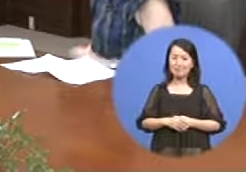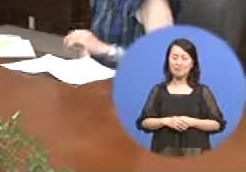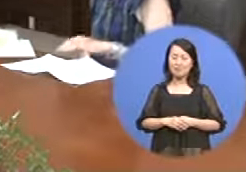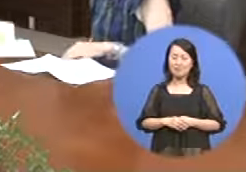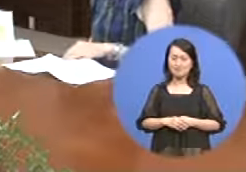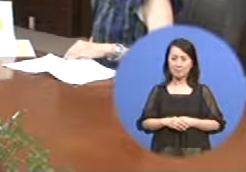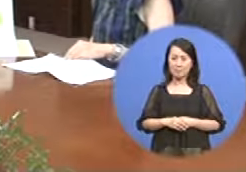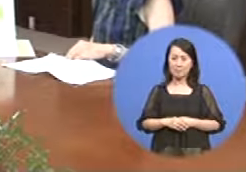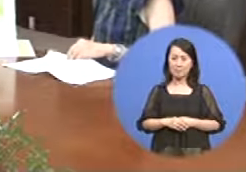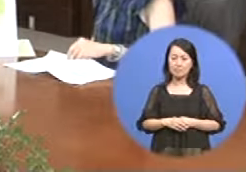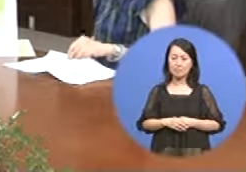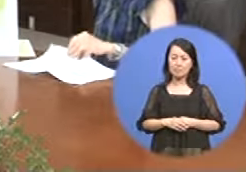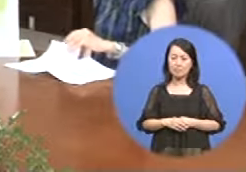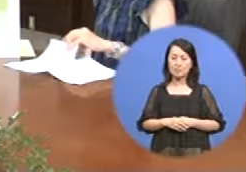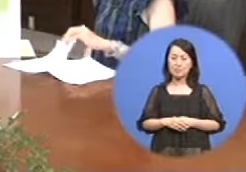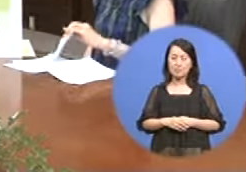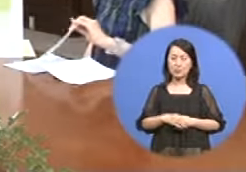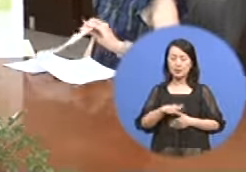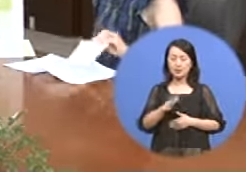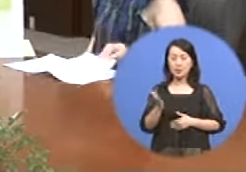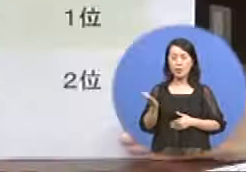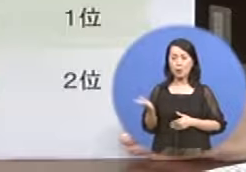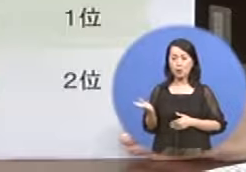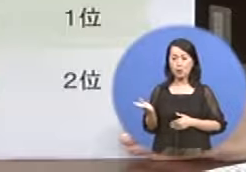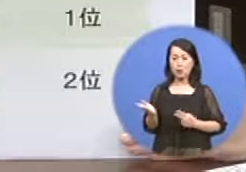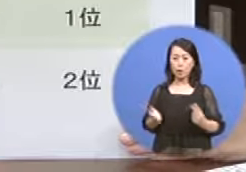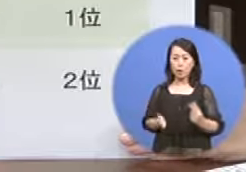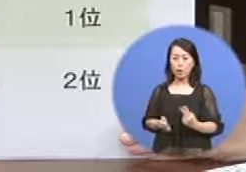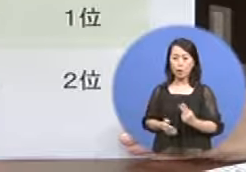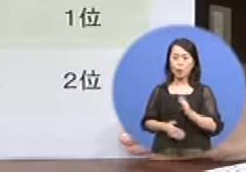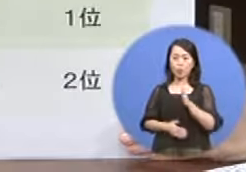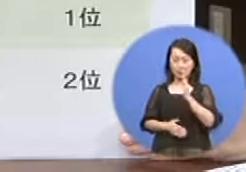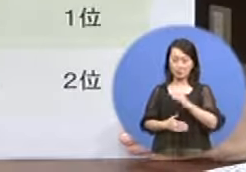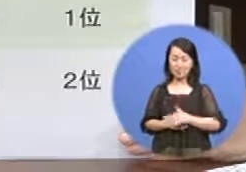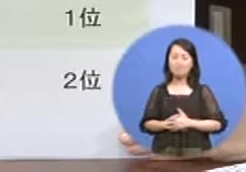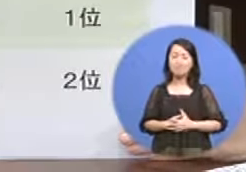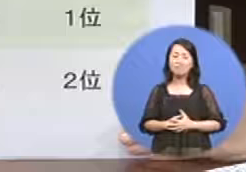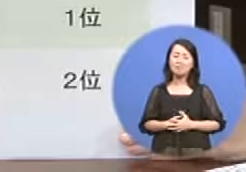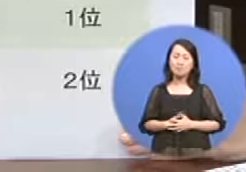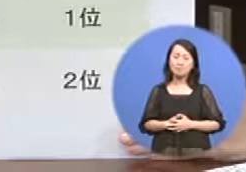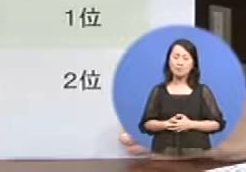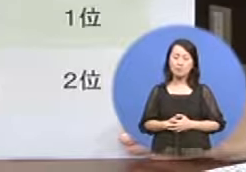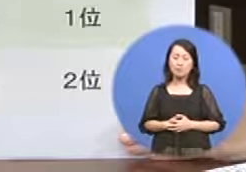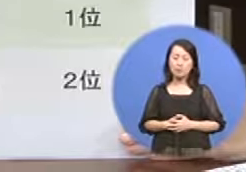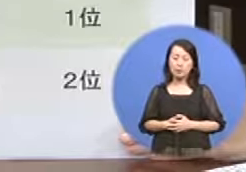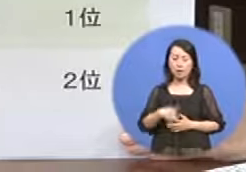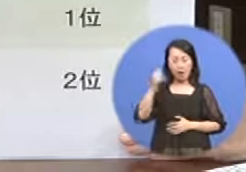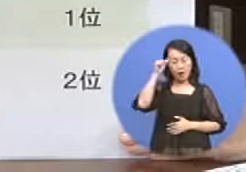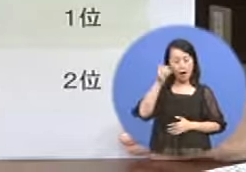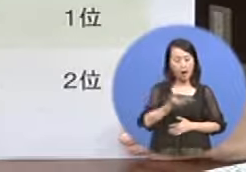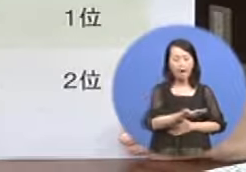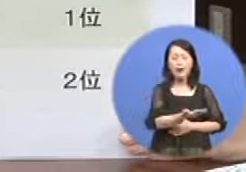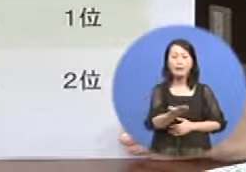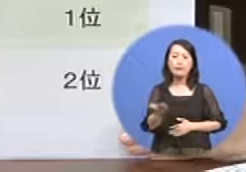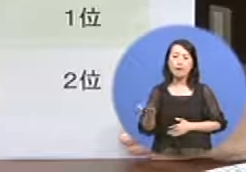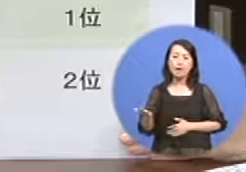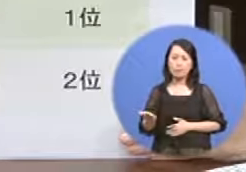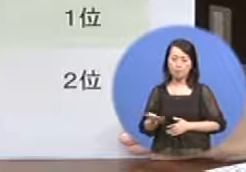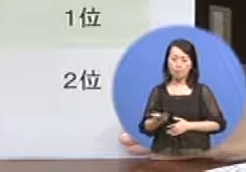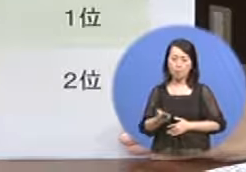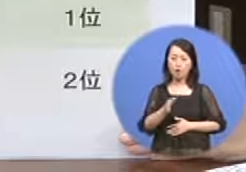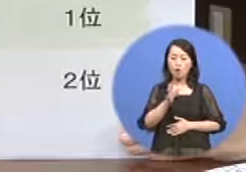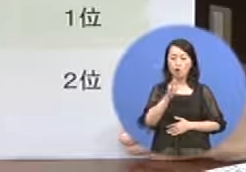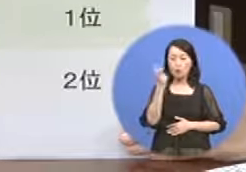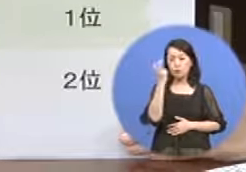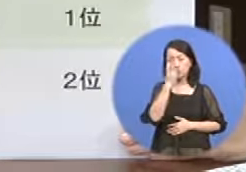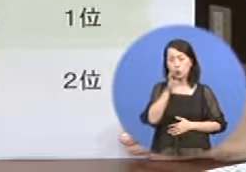あの実はね、はい、あのこれ見ていただきますと、はい、そう捨てたもんじゃなくて、アンケートの補足率、調査実施率